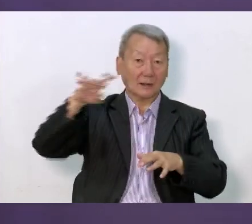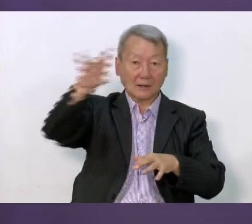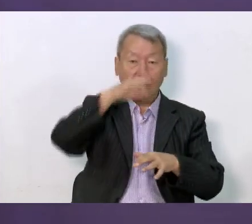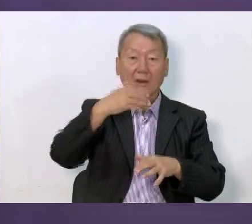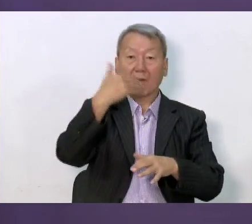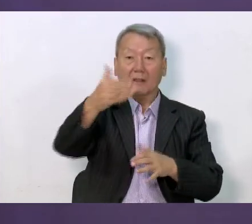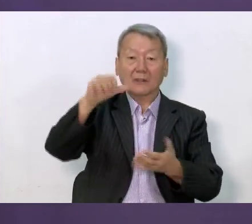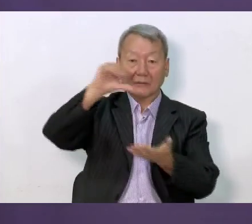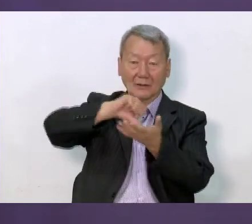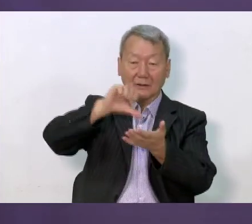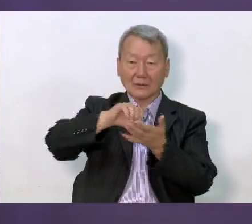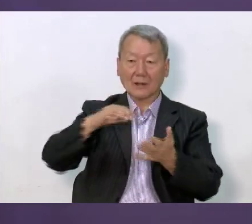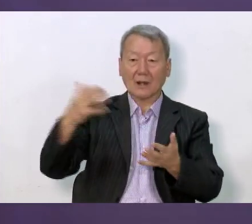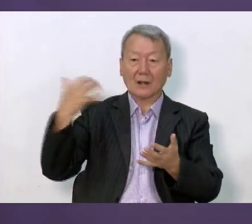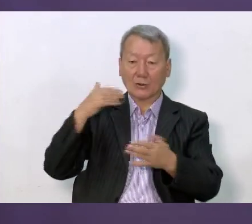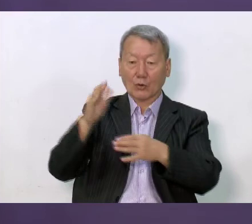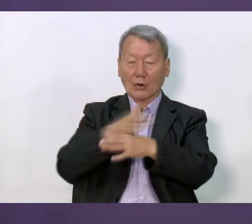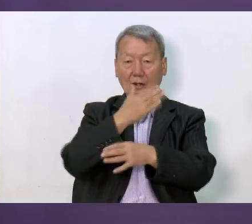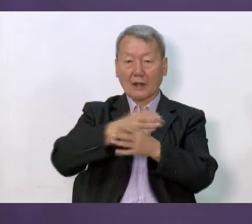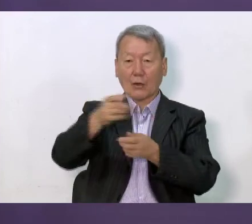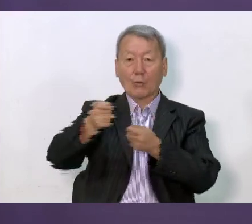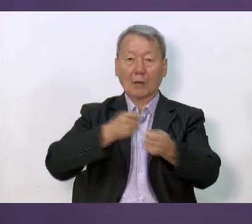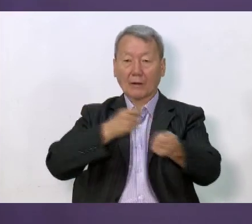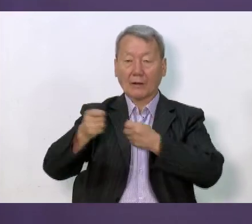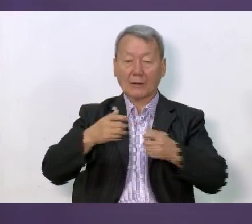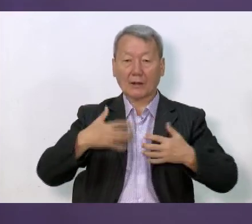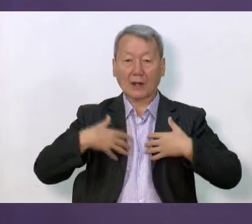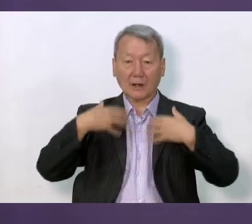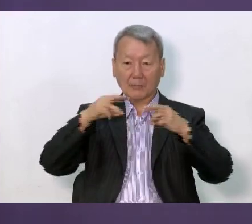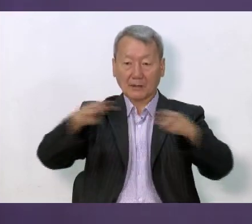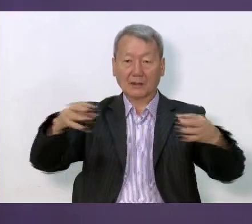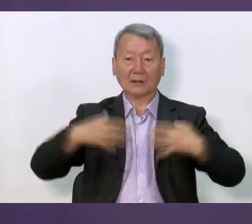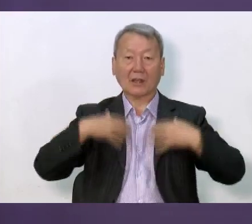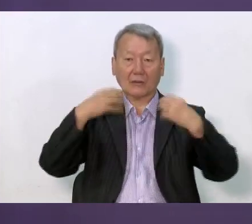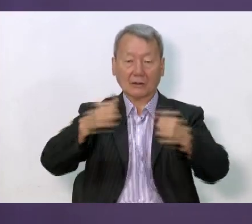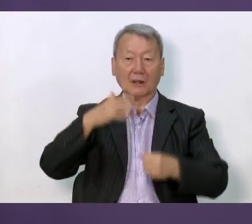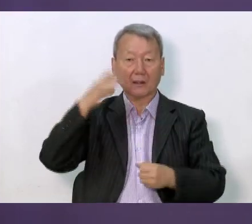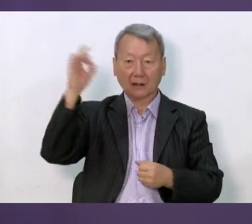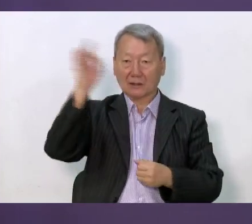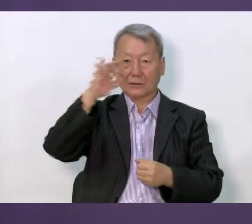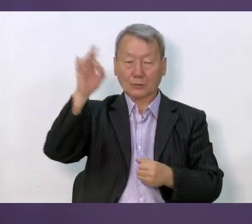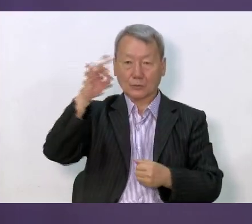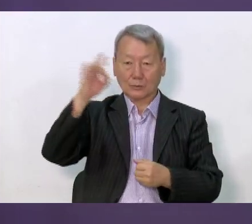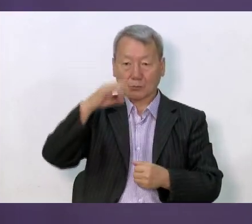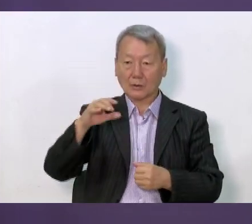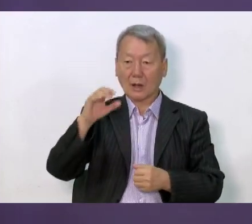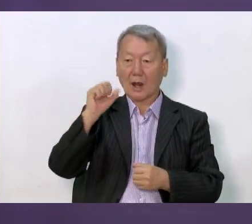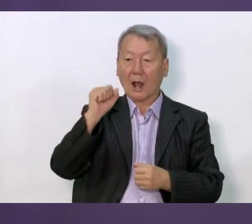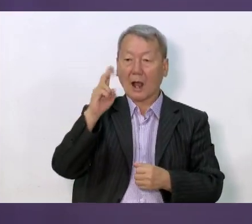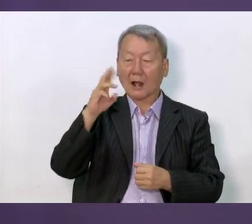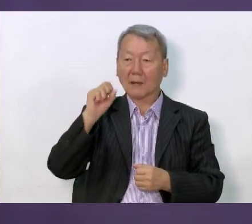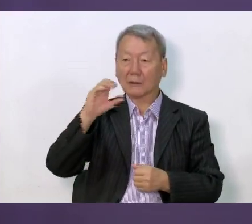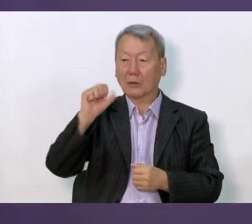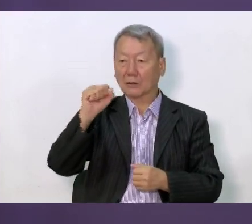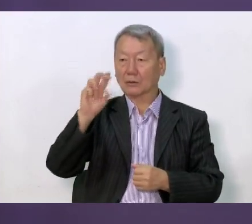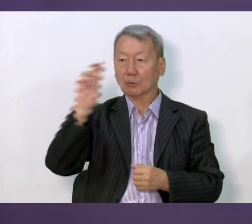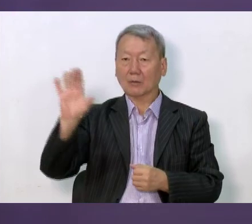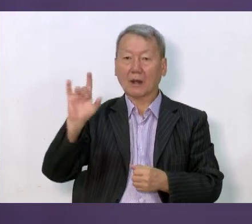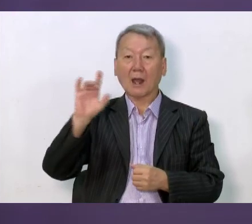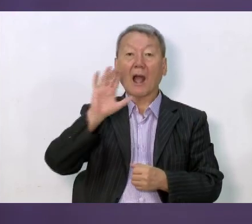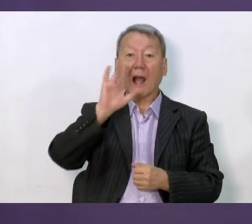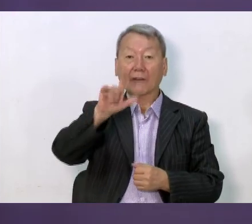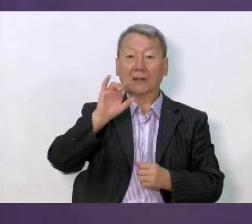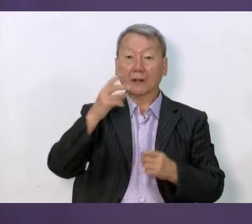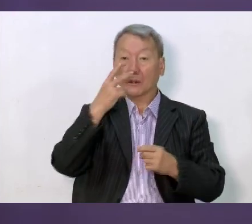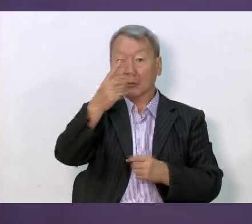Кыргызстану. Вас проинформировала начальник управления общественного здравоохранения Министерства здравоохранения Кыргызской республики Ахматова Айнура Бектургановна.